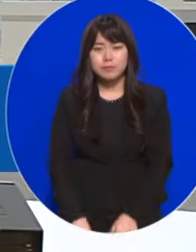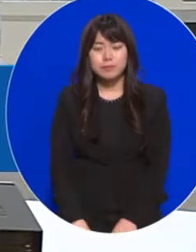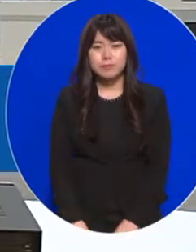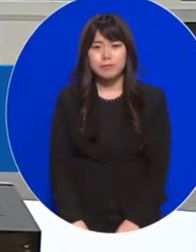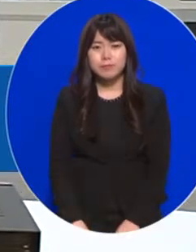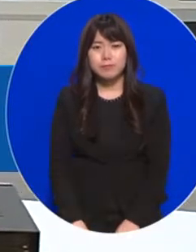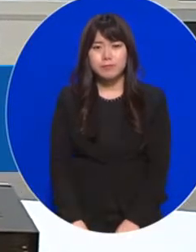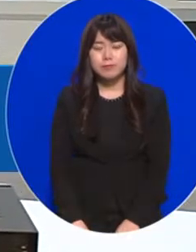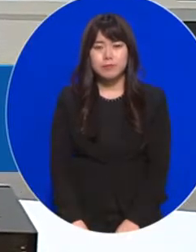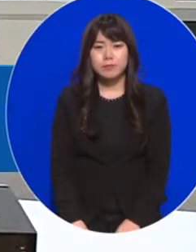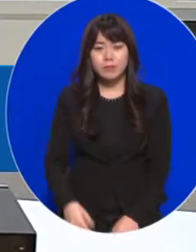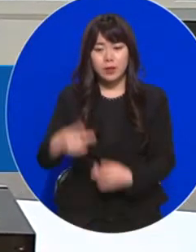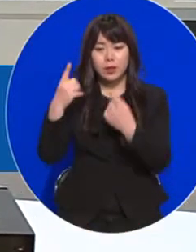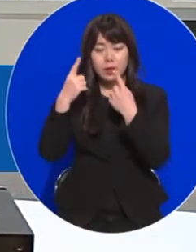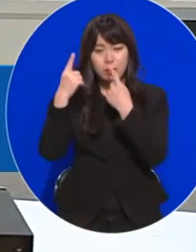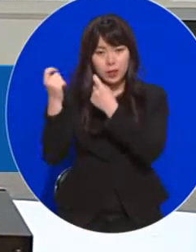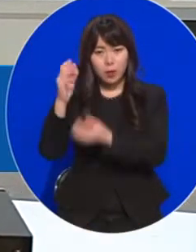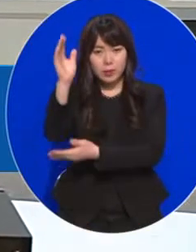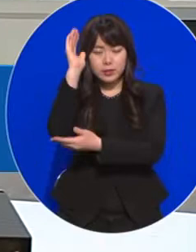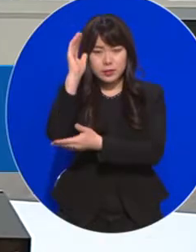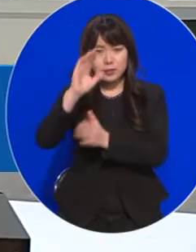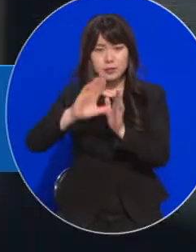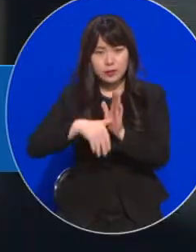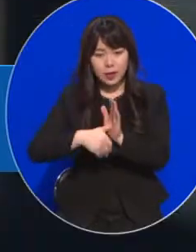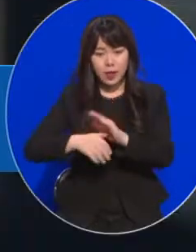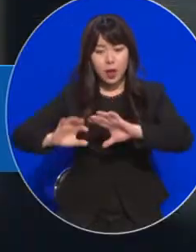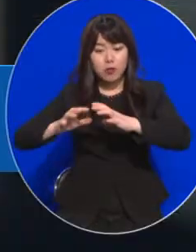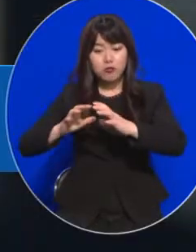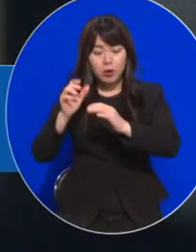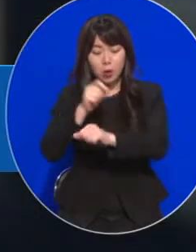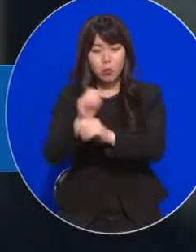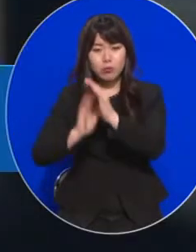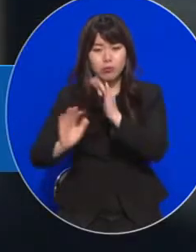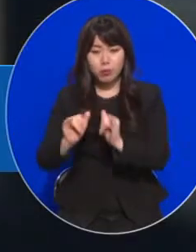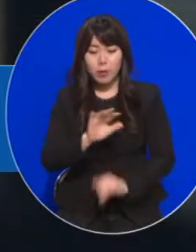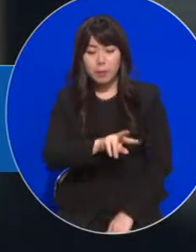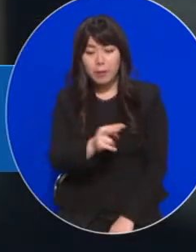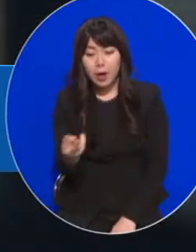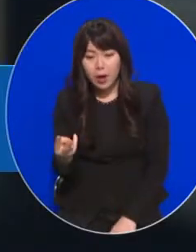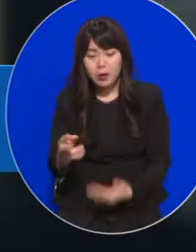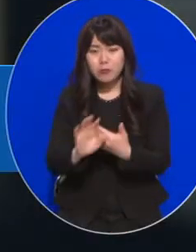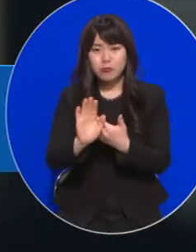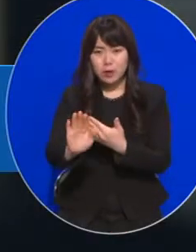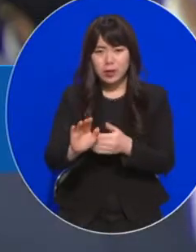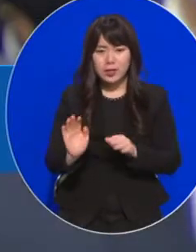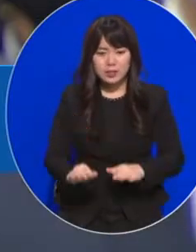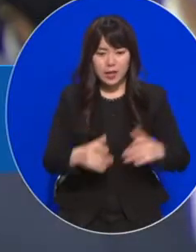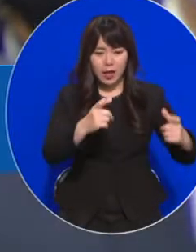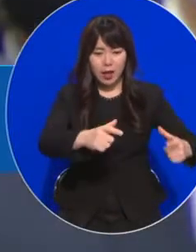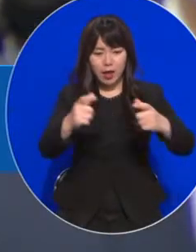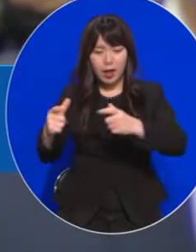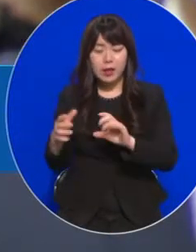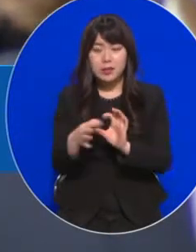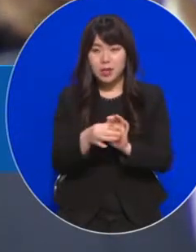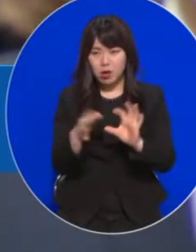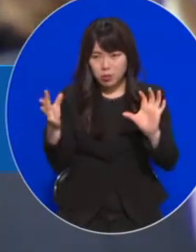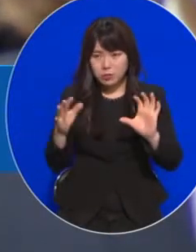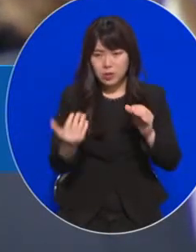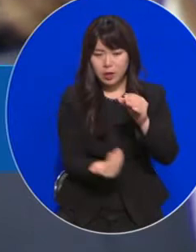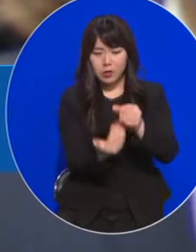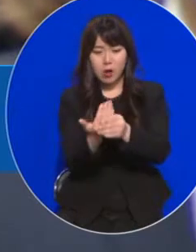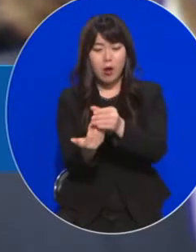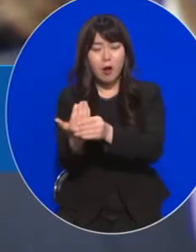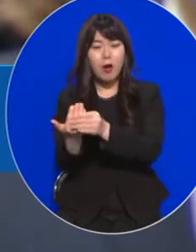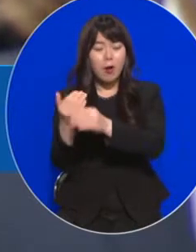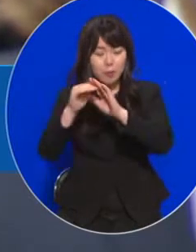문재인 대통령은 기념사에서 국가직 전환을 통해 소방은 관할 지역 구분 없이 모든 재난 현장에서 총력